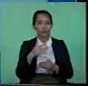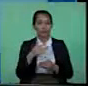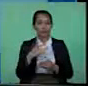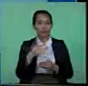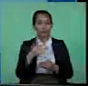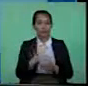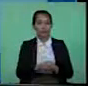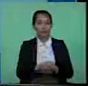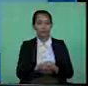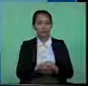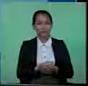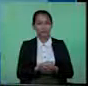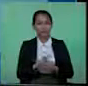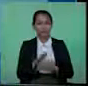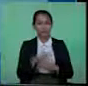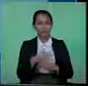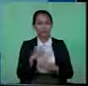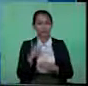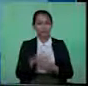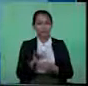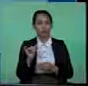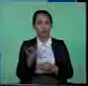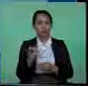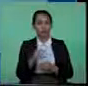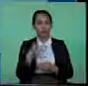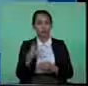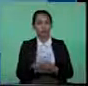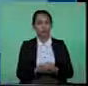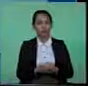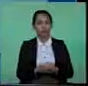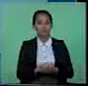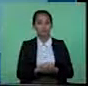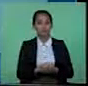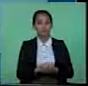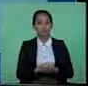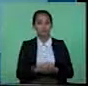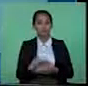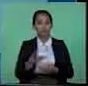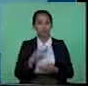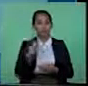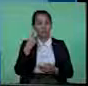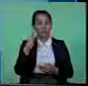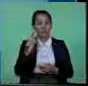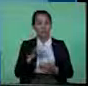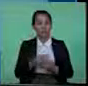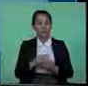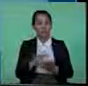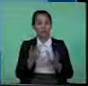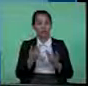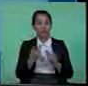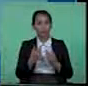2154 bo'luv 3 ko'paytiruv 2. Biz bilamizki, mana shunday